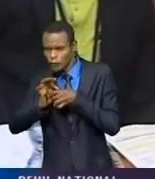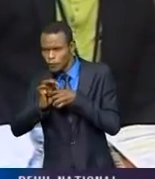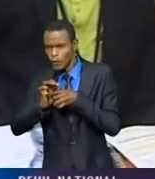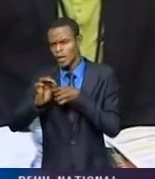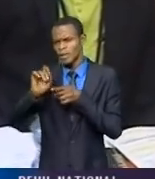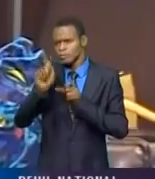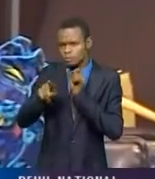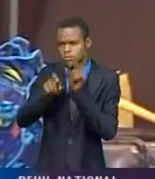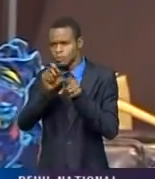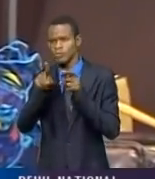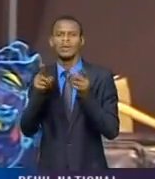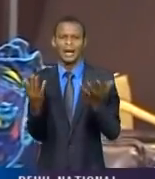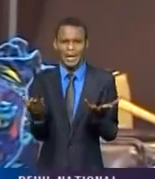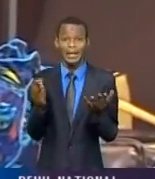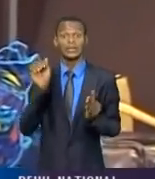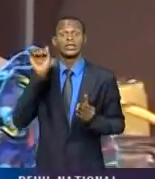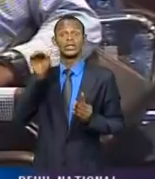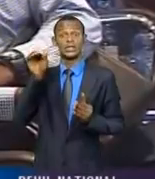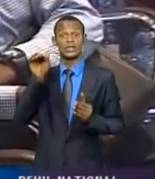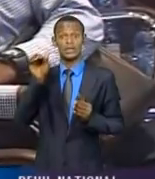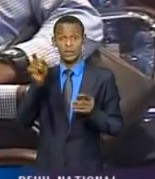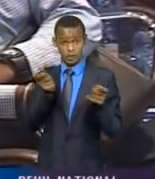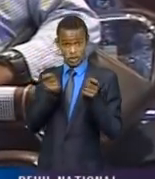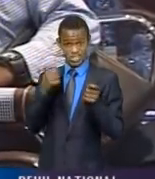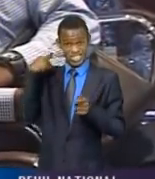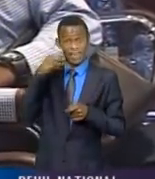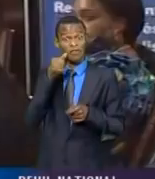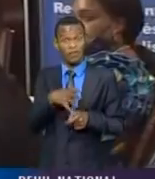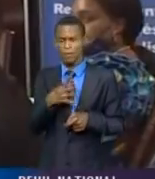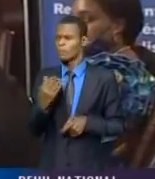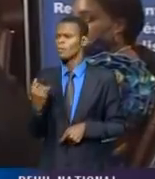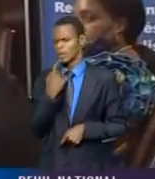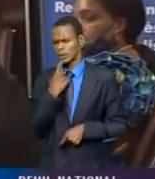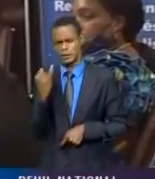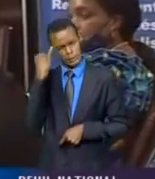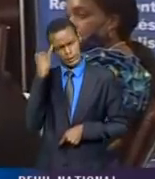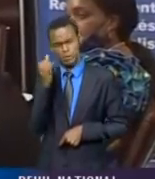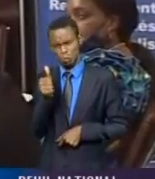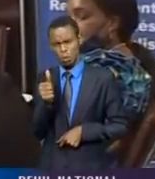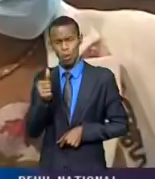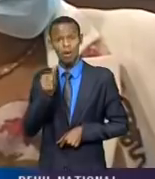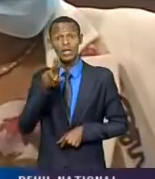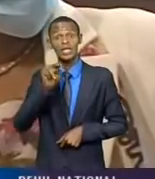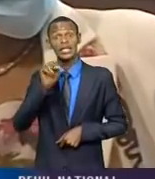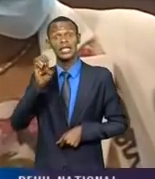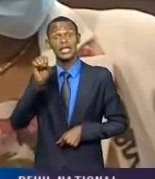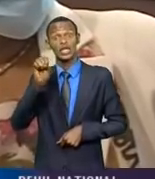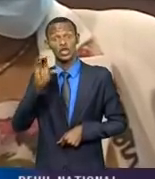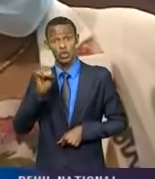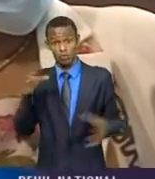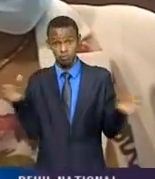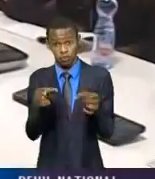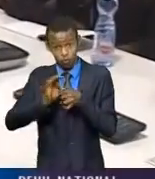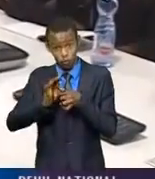la femme esther keshi voit dans cette initiative de l'unesco un ajout dans les connaissances des journalistes de cette catégorie